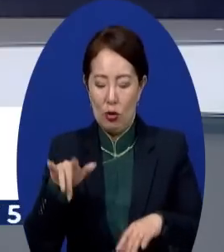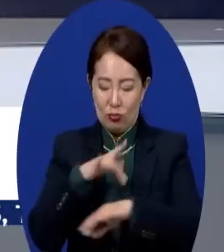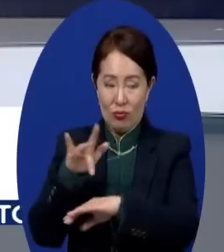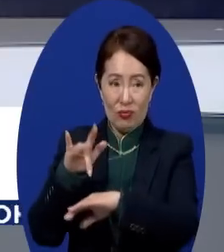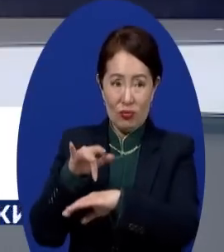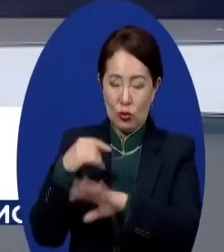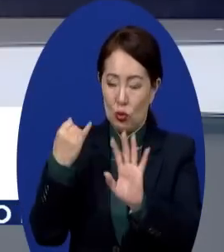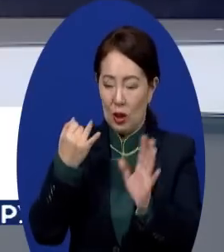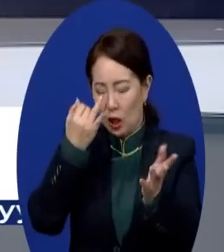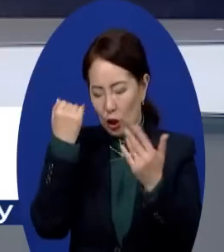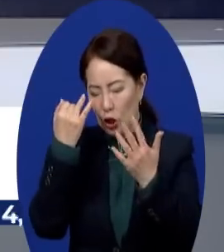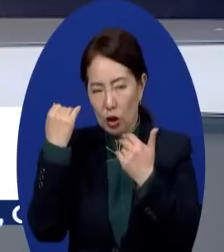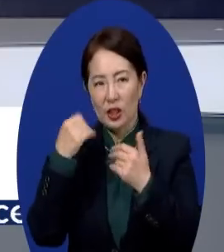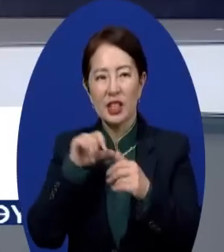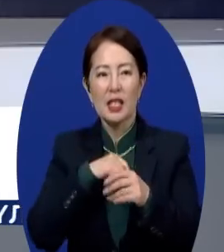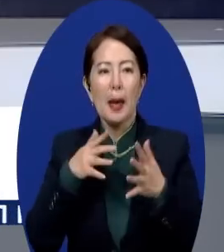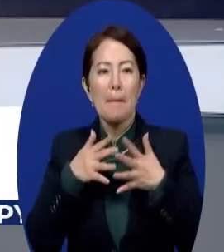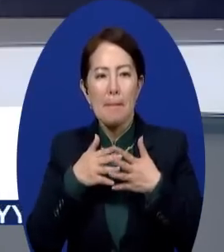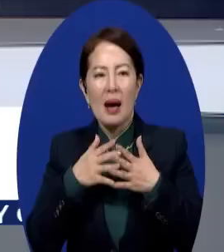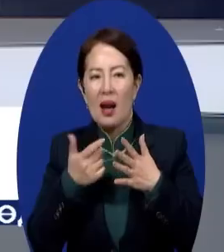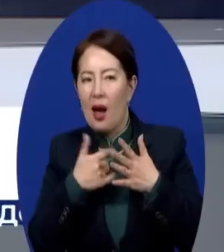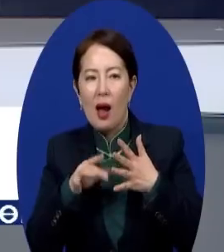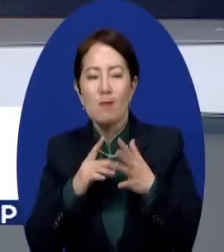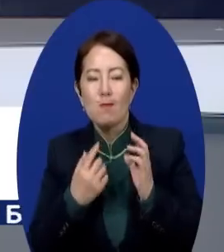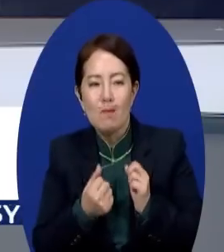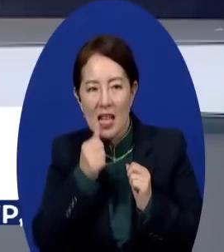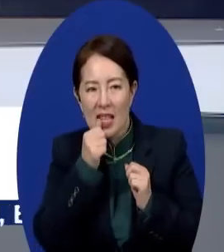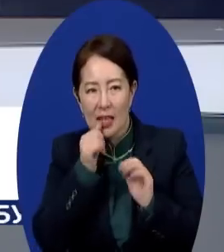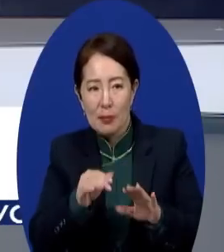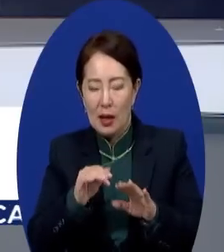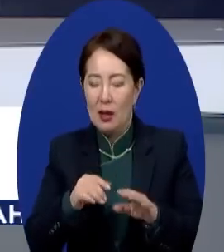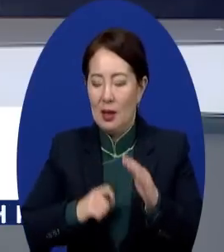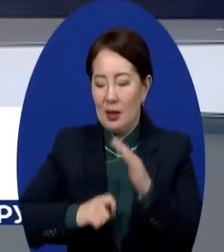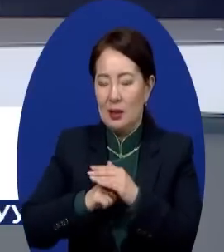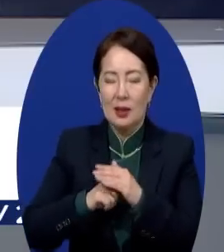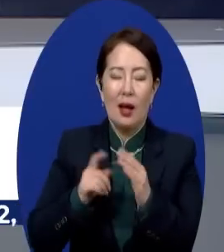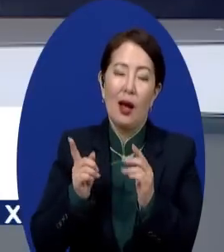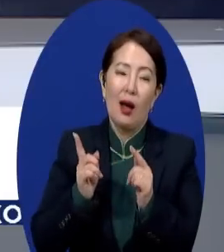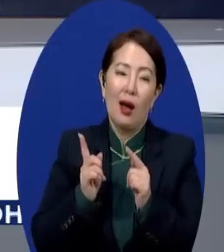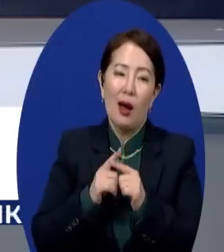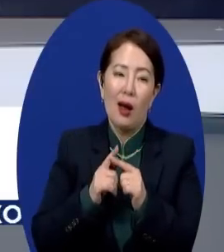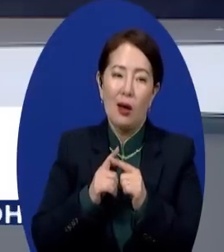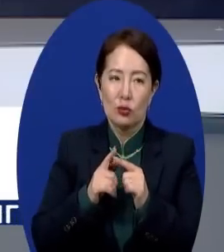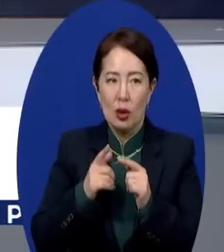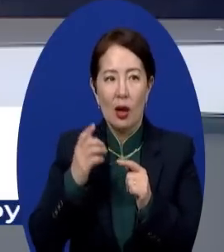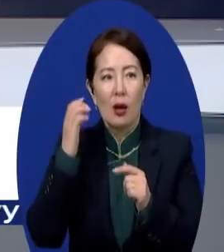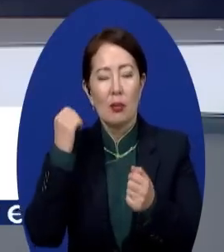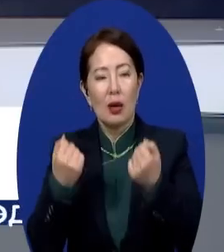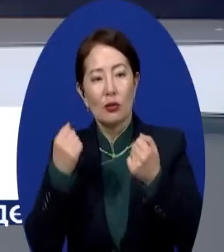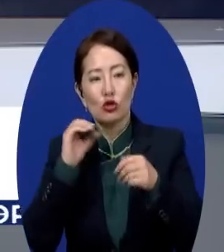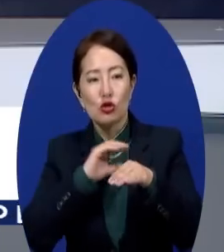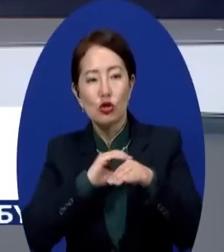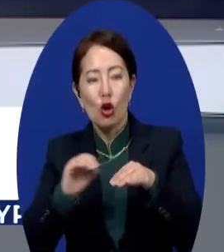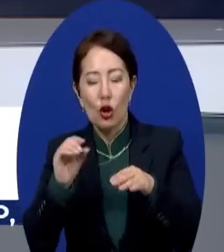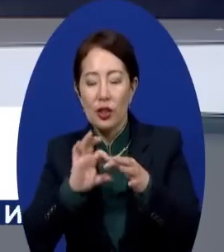6-7 хоног гарын хугацаанд иргэдээ орон сууцны хороолдосон ч одоо гаргаагүй цар тахлын энэ хязгаарлалтаа сулруулах хүрээнд нийтийн тээврийн үйлчилгээгээ